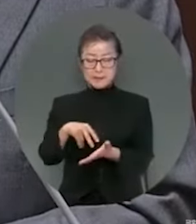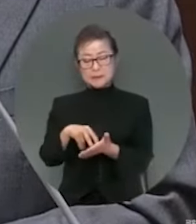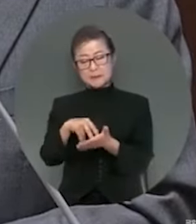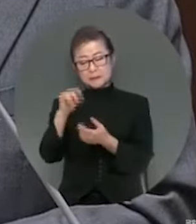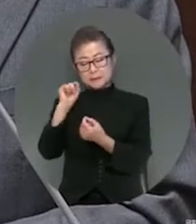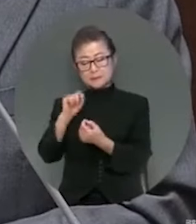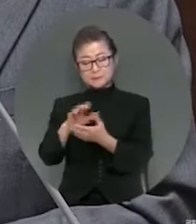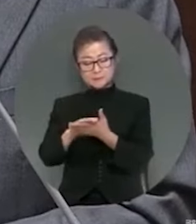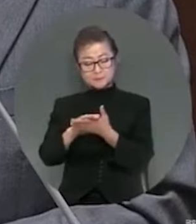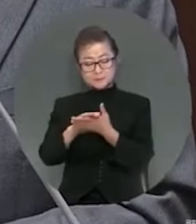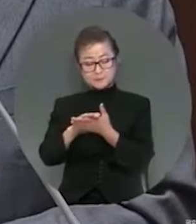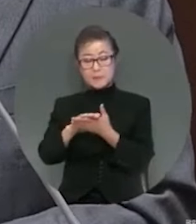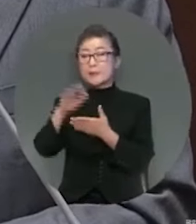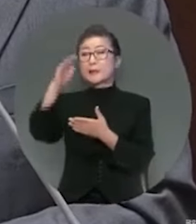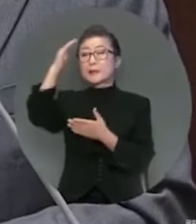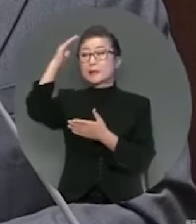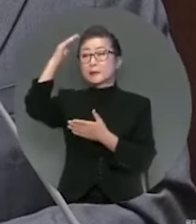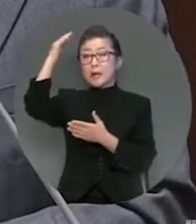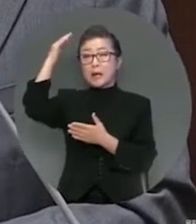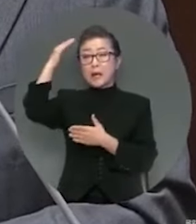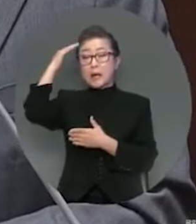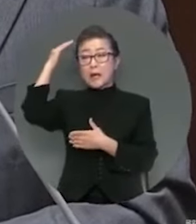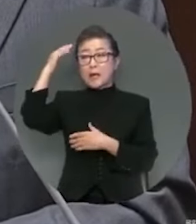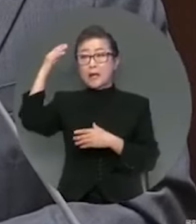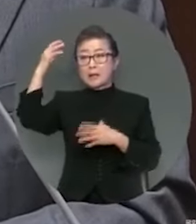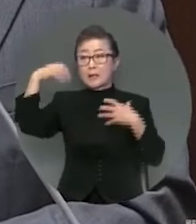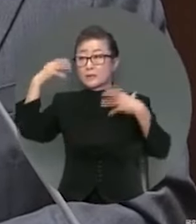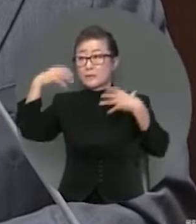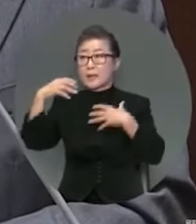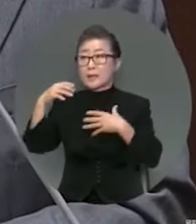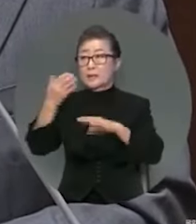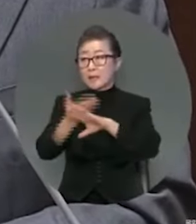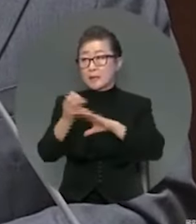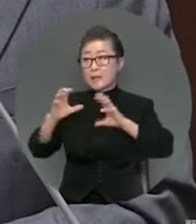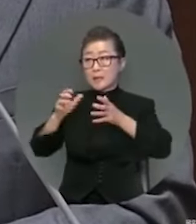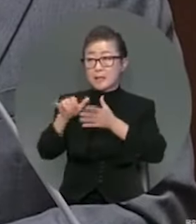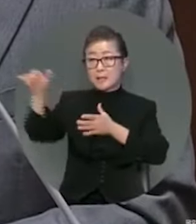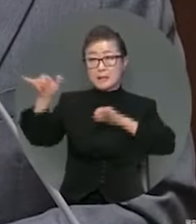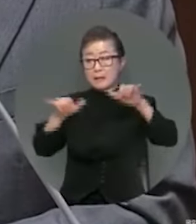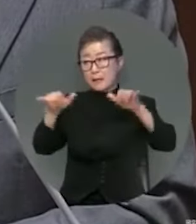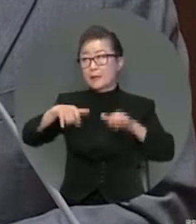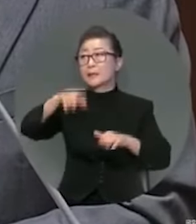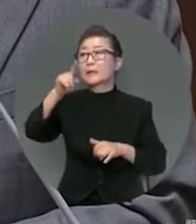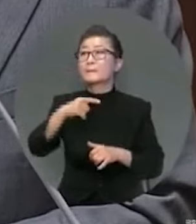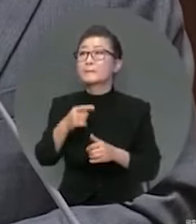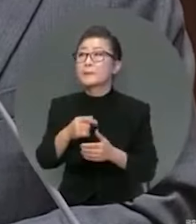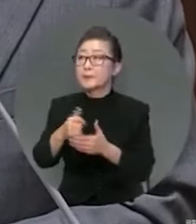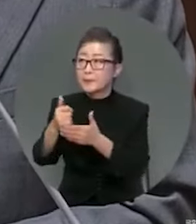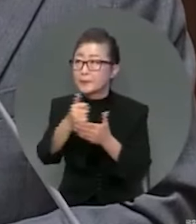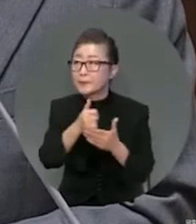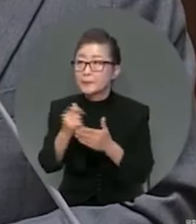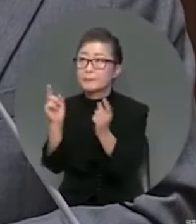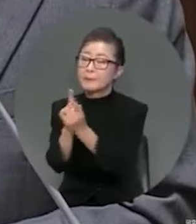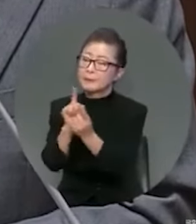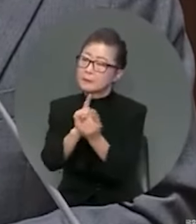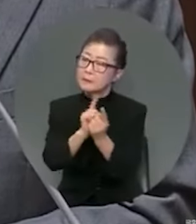대해서 이번 여름에 해외에 나가셨던 분들 또 국내에서 여러 외국인들을 만나셨던